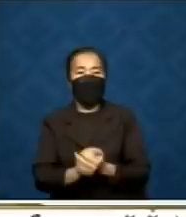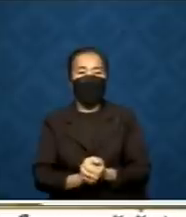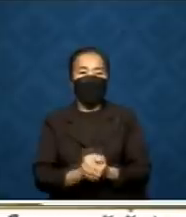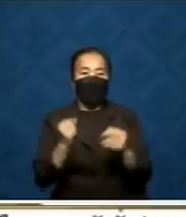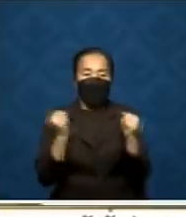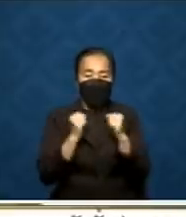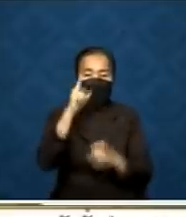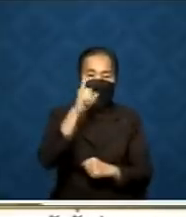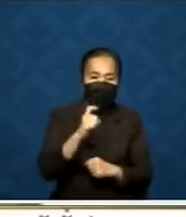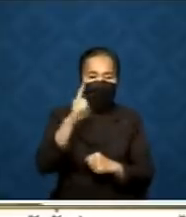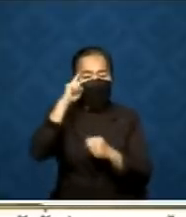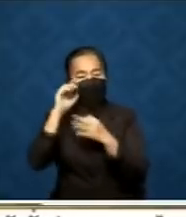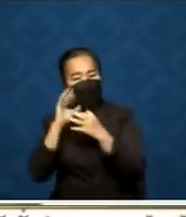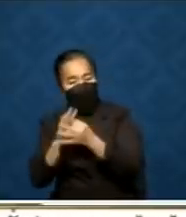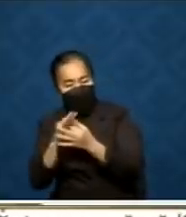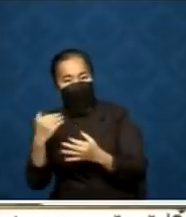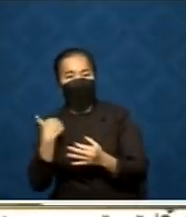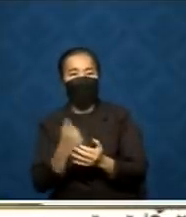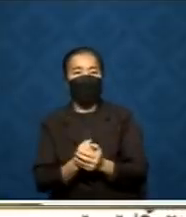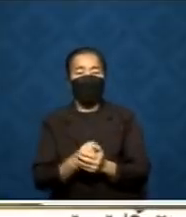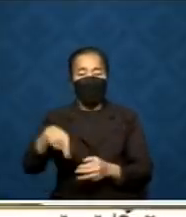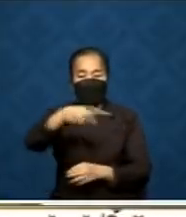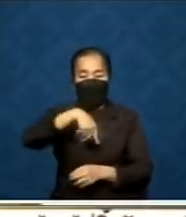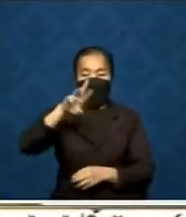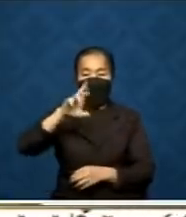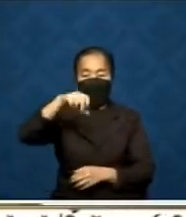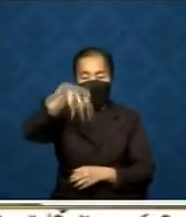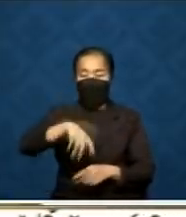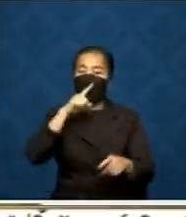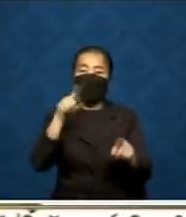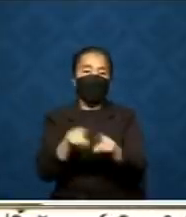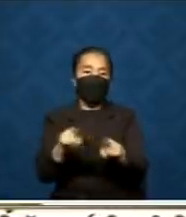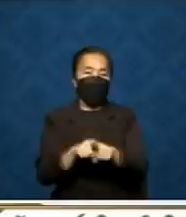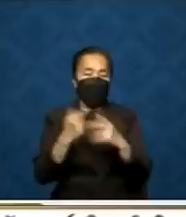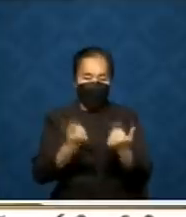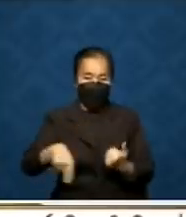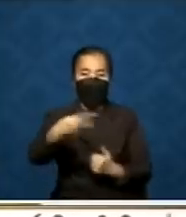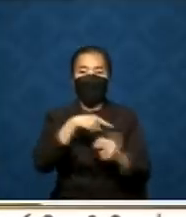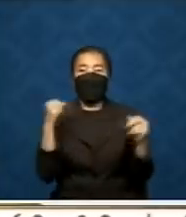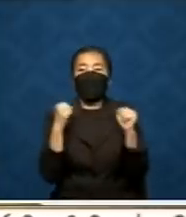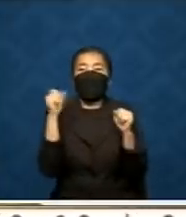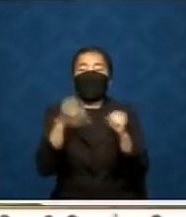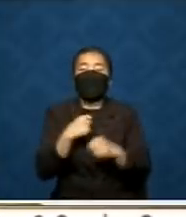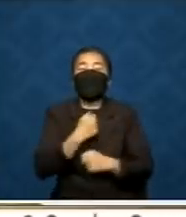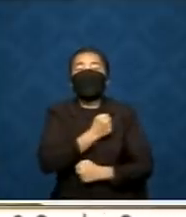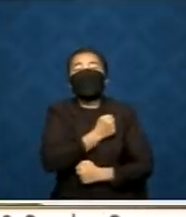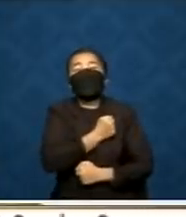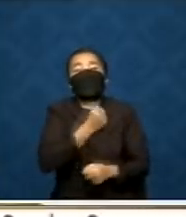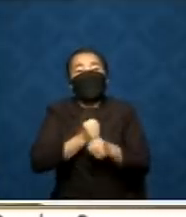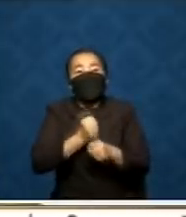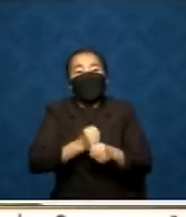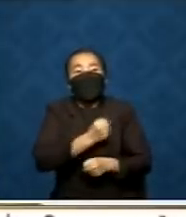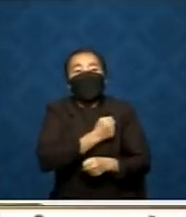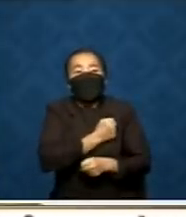วันนี้ยังปกคลุมคนไทยอยู่แม้จะในสภาวันนี้เราก็ยังกลัวจะต้องกัดฟันทำหน้าที่ที่จะ